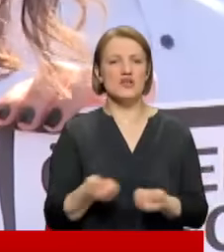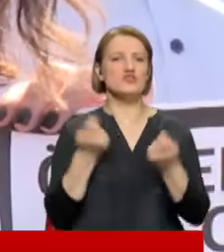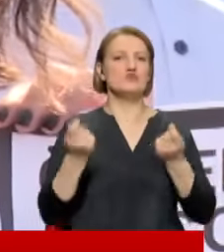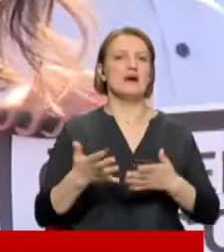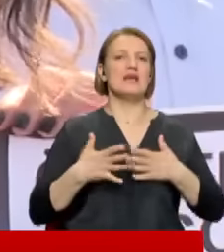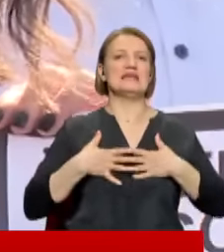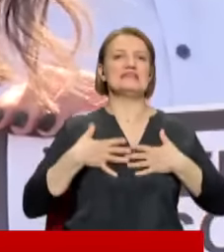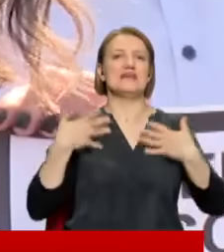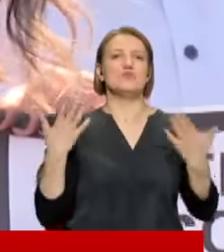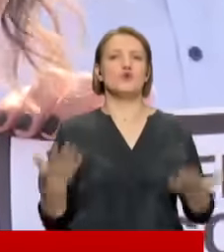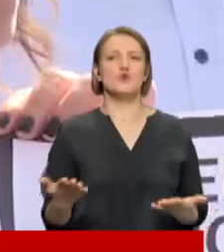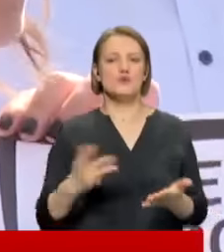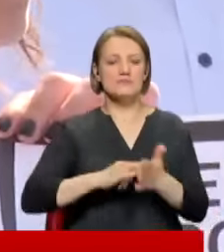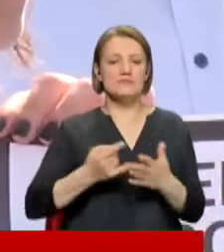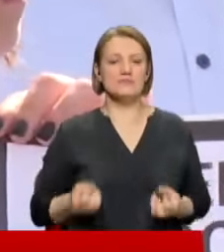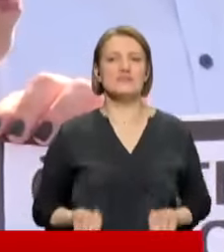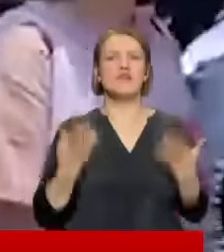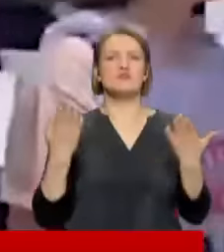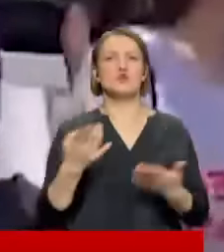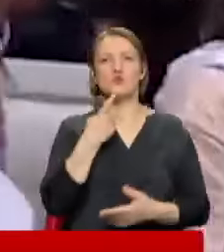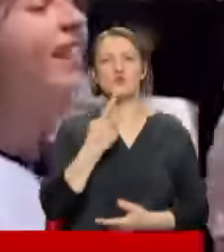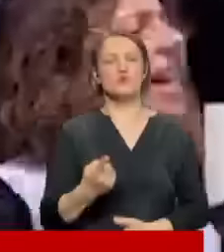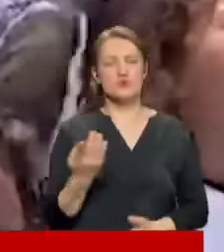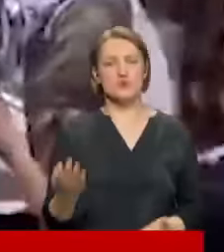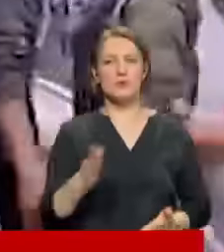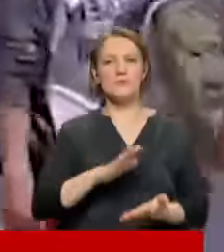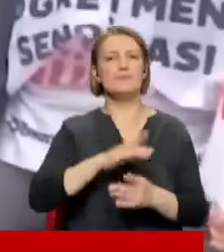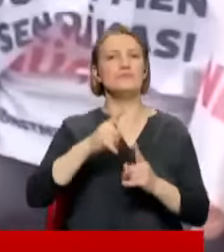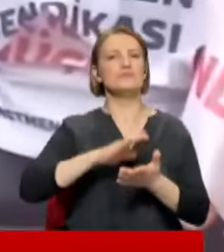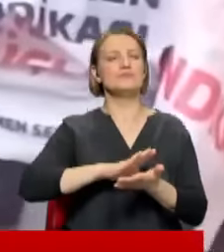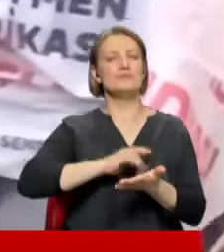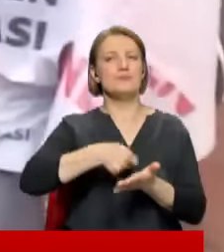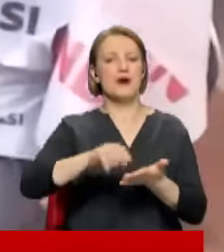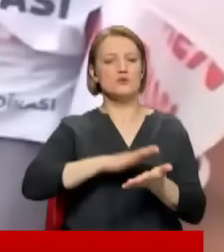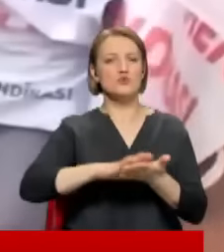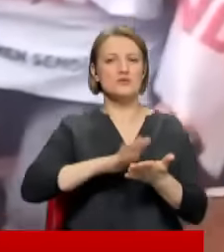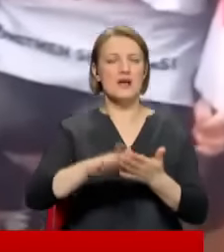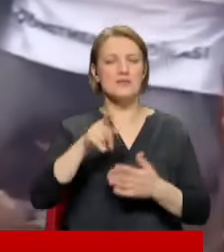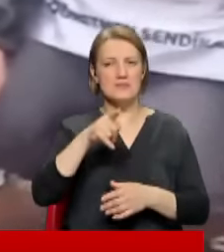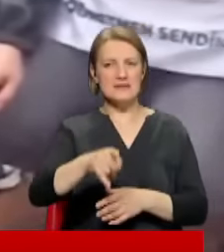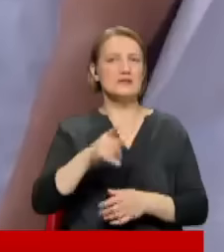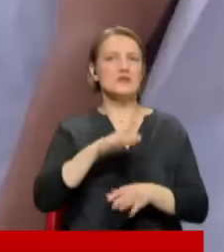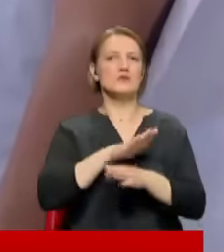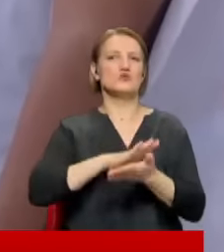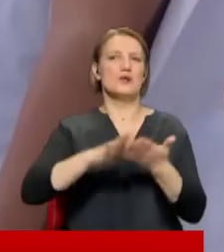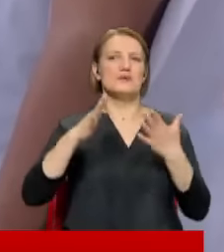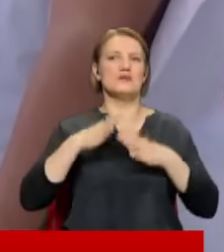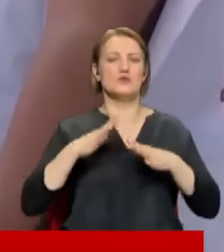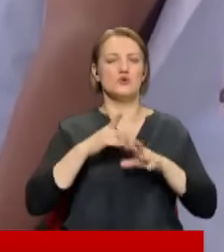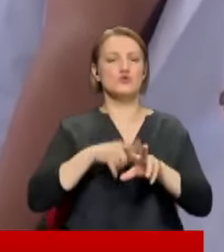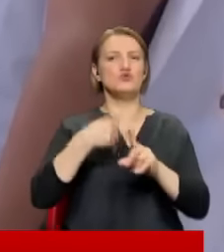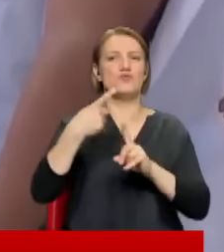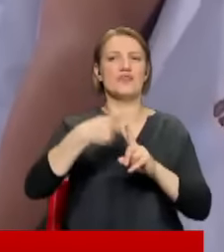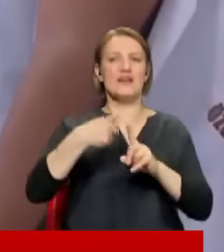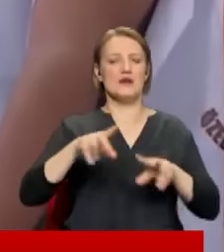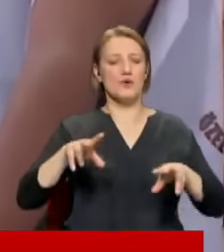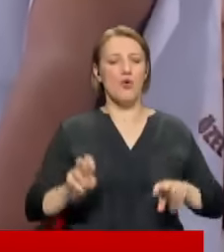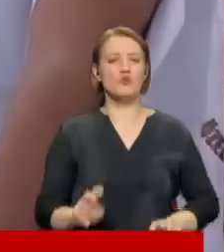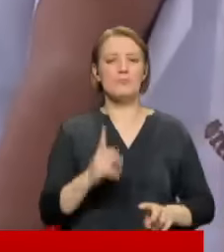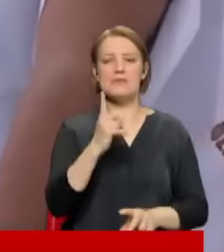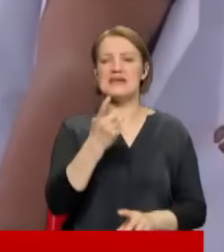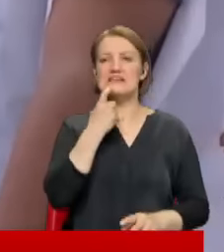çalışmak istemiyoruz, geçinemiyoruz diyoruz. Taban maaş düzenlemesi uygulamanın geri gelmesini istiyorlar. Yusuf Tekin